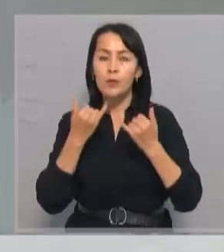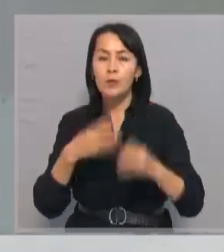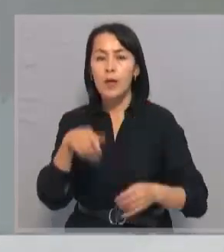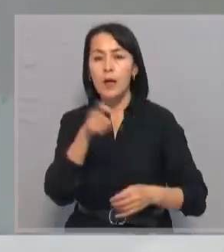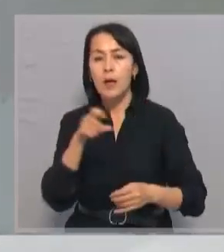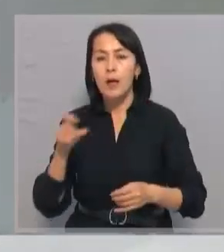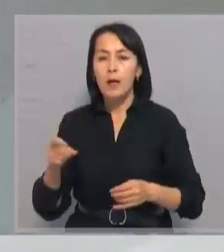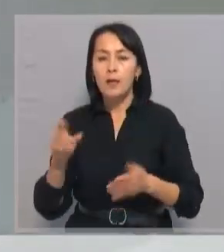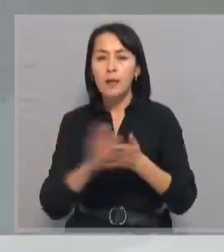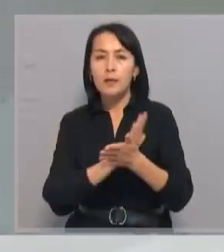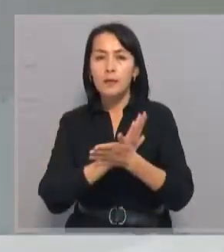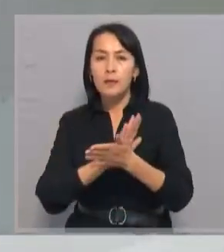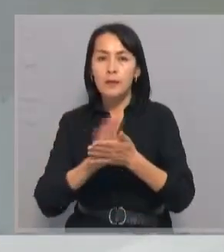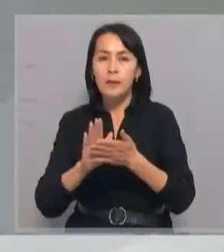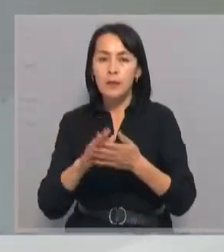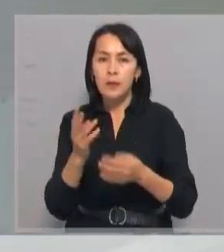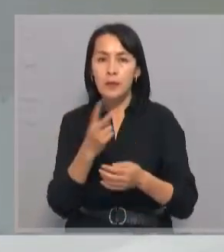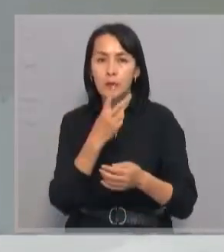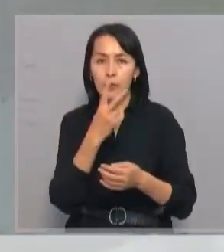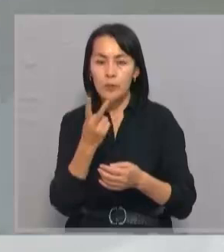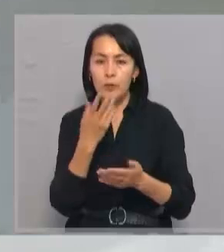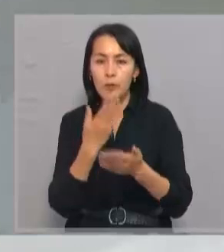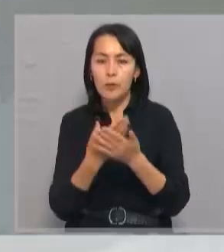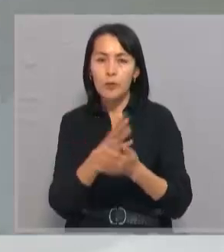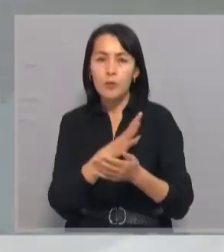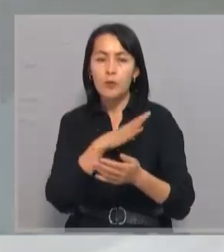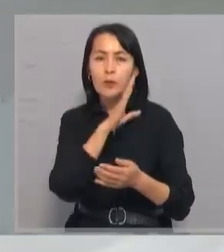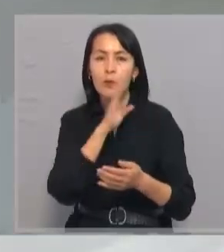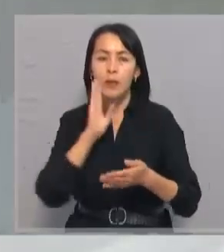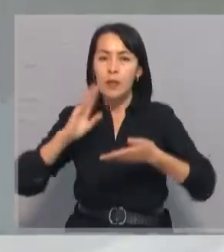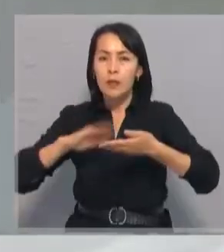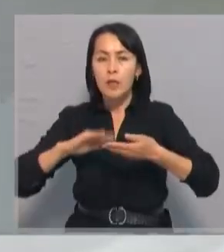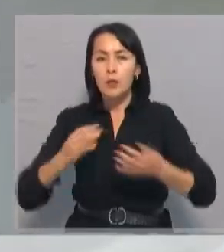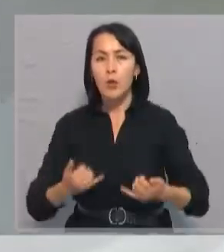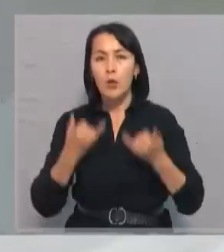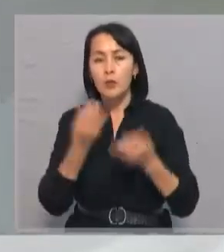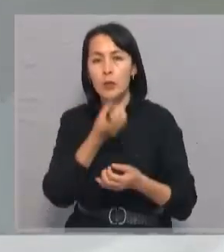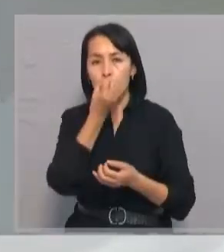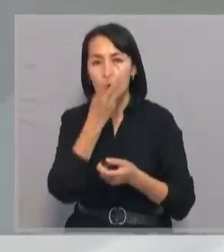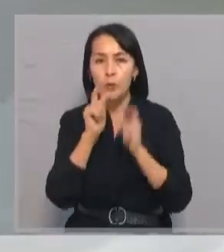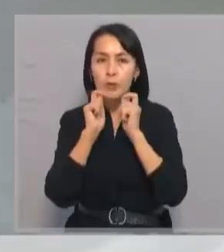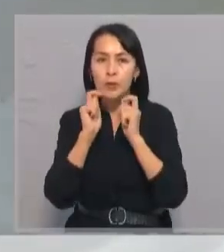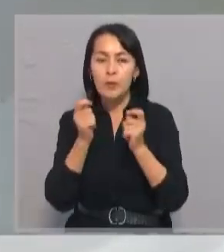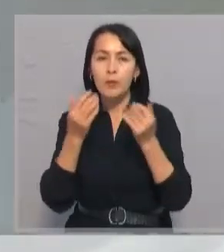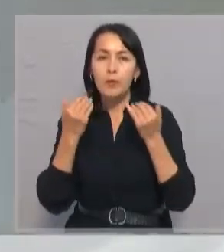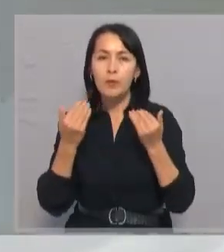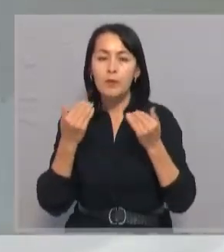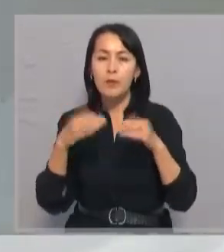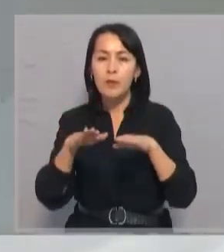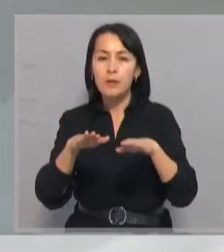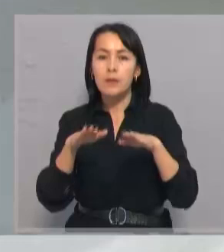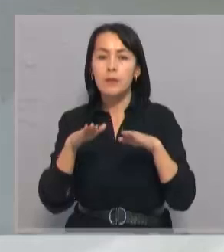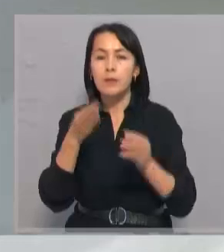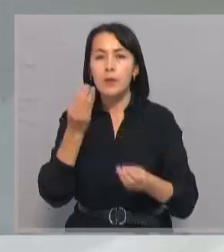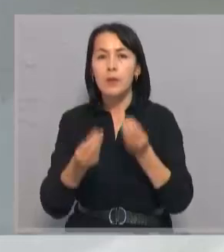халыққа тегін көрсетіп атырмыз. Аналарды шақырып құрметтеп ұлықтап гүлімізді беріп осындай